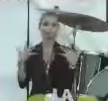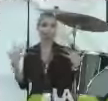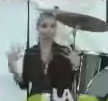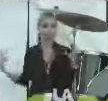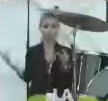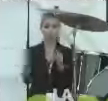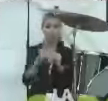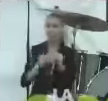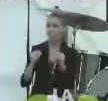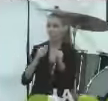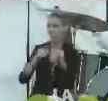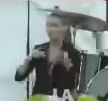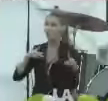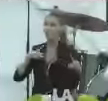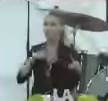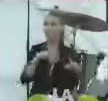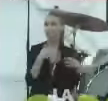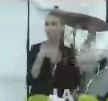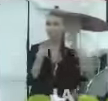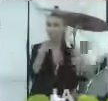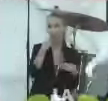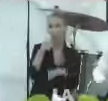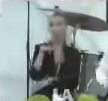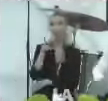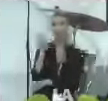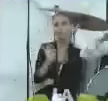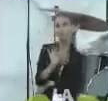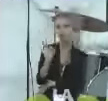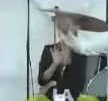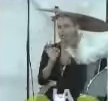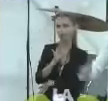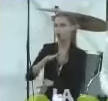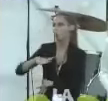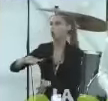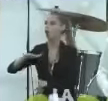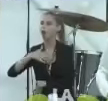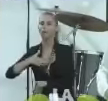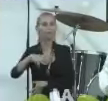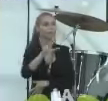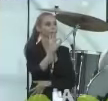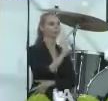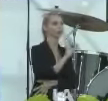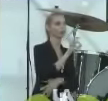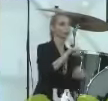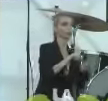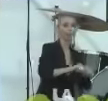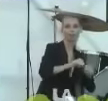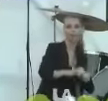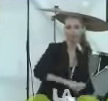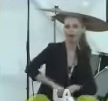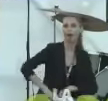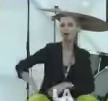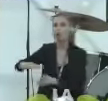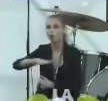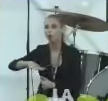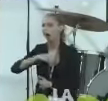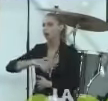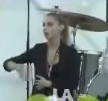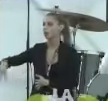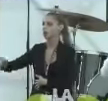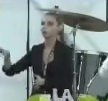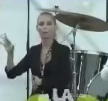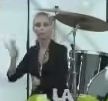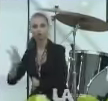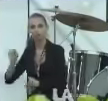le sforbiciate, il 3% agli enti locali, il 3% alla sanità, il 3% all'istruzione,